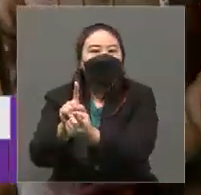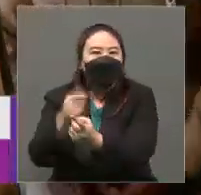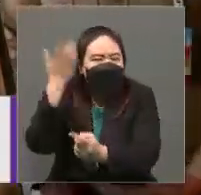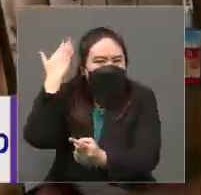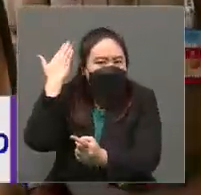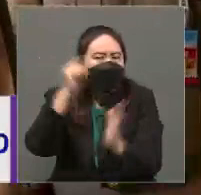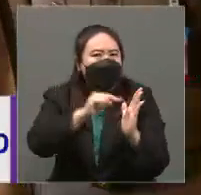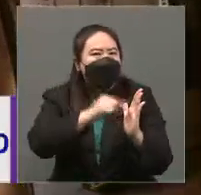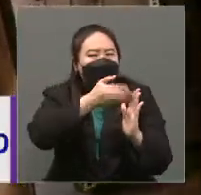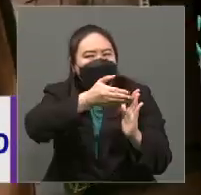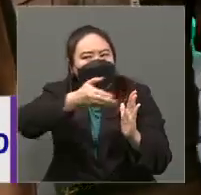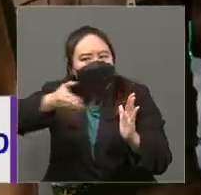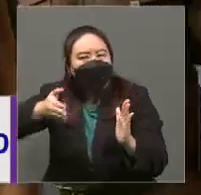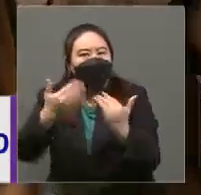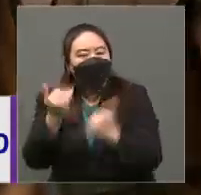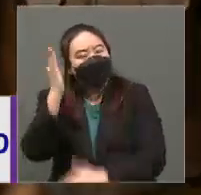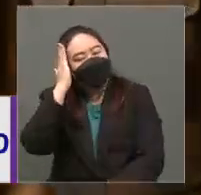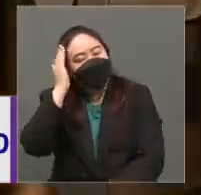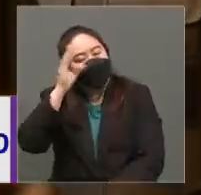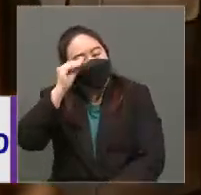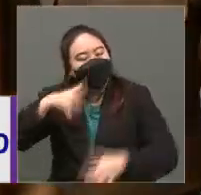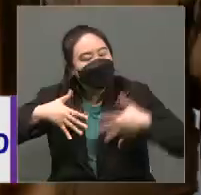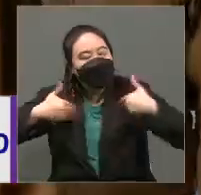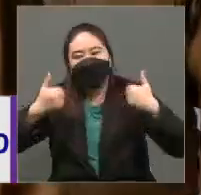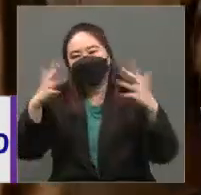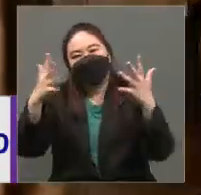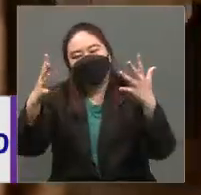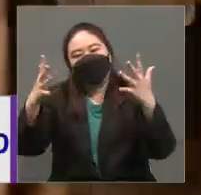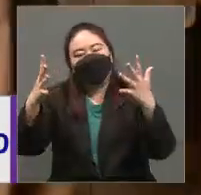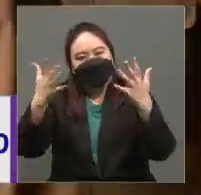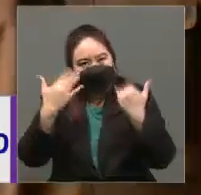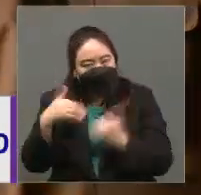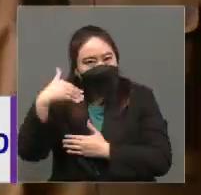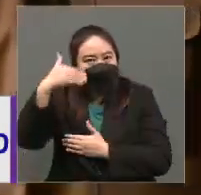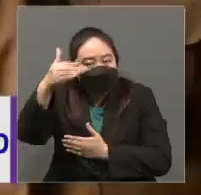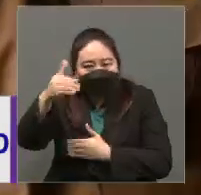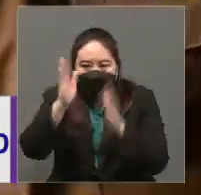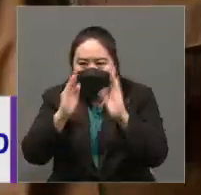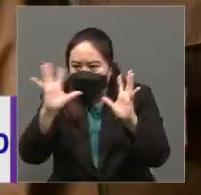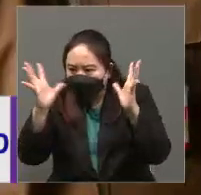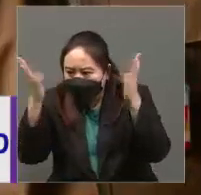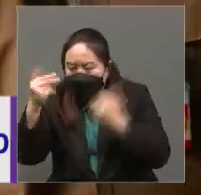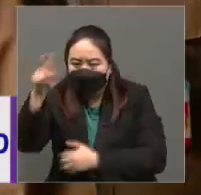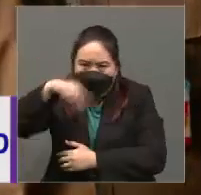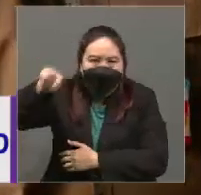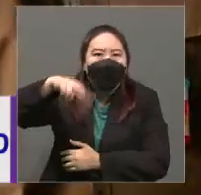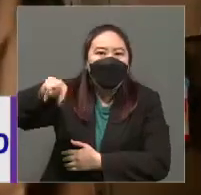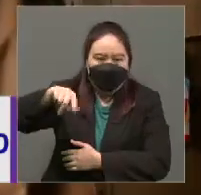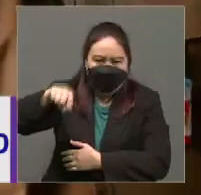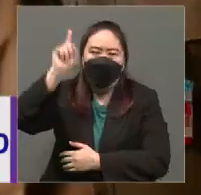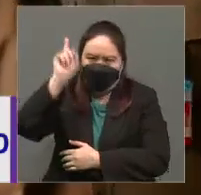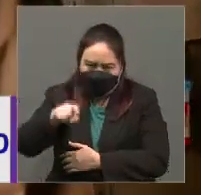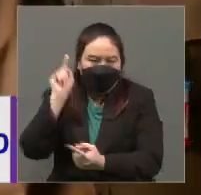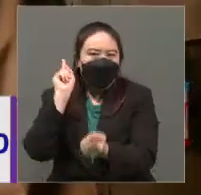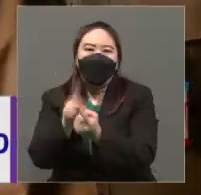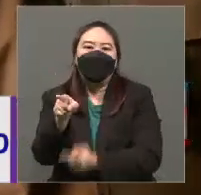วันนี้ไม่เคยนอนตาหลับสักวันยืนยันหลังจากนี้จะพยายามค้นหาผู้สูญหายไม่ว่าจะเกิดอะไรขึ้นก็ต้องหา